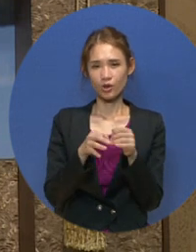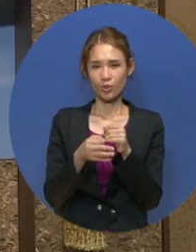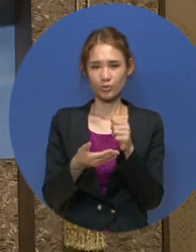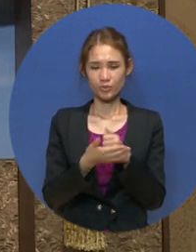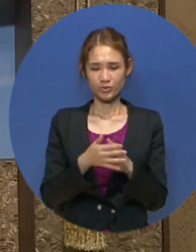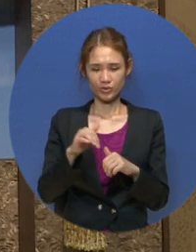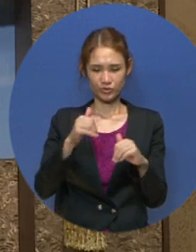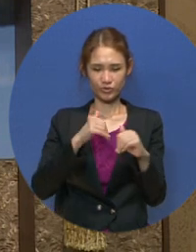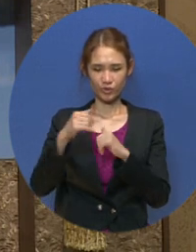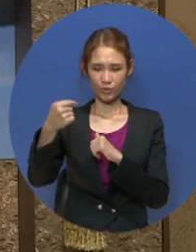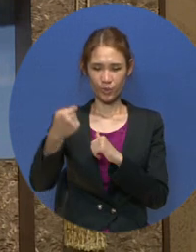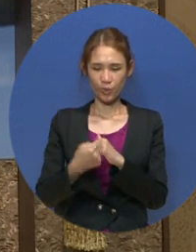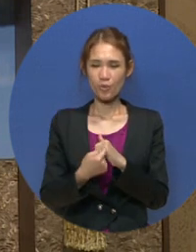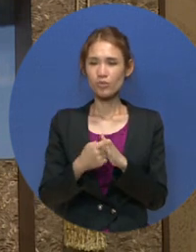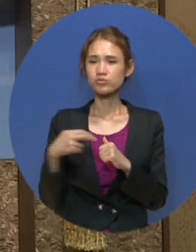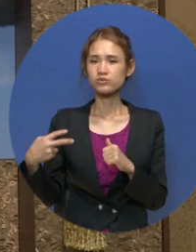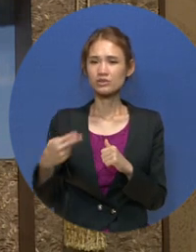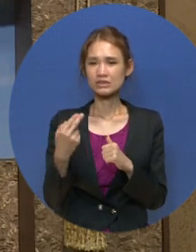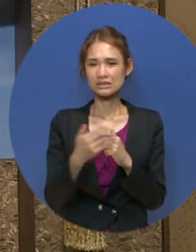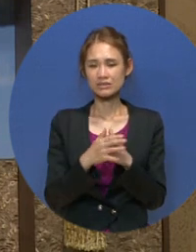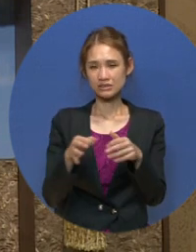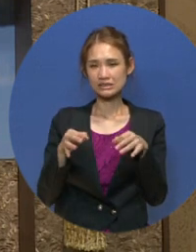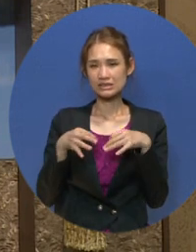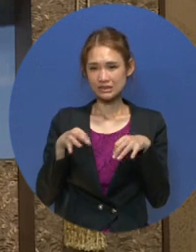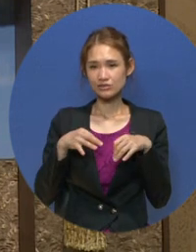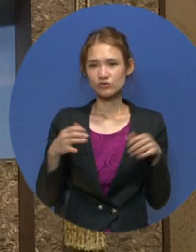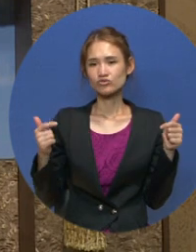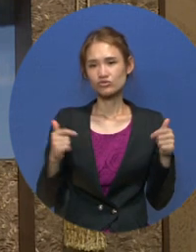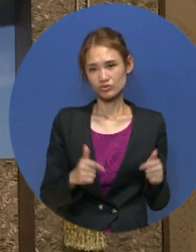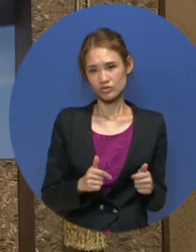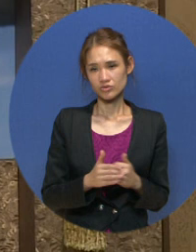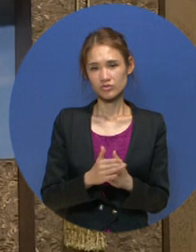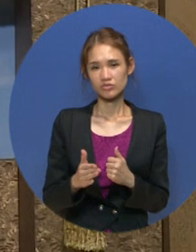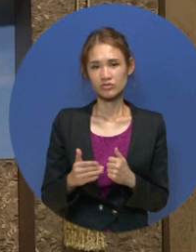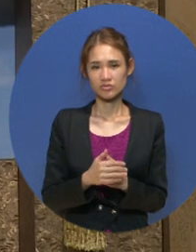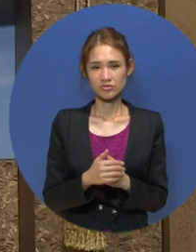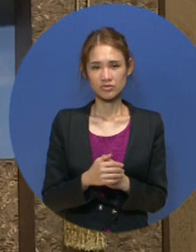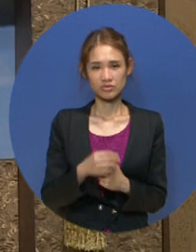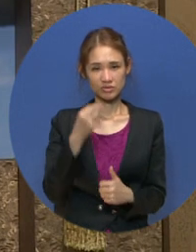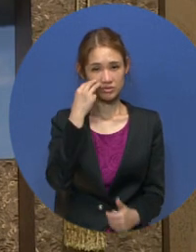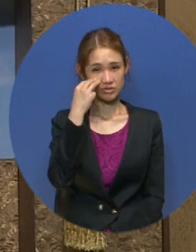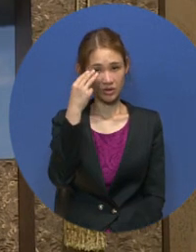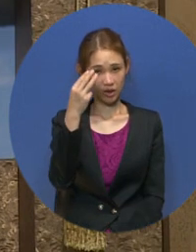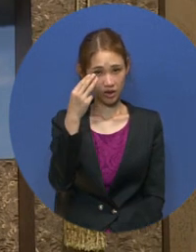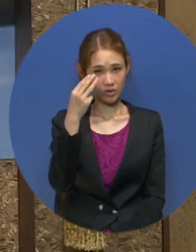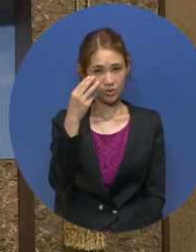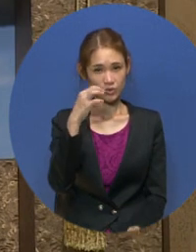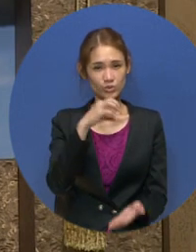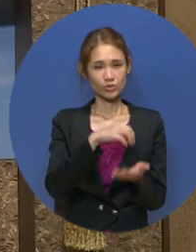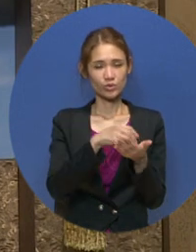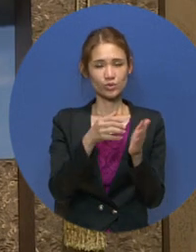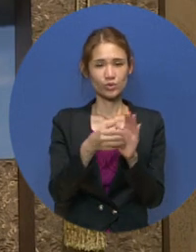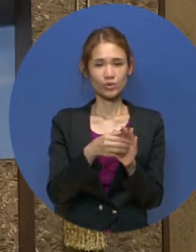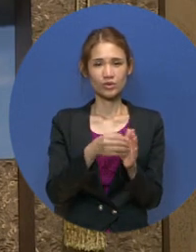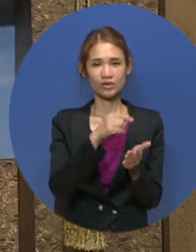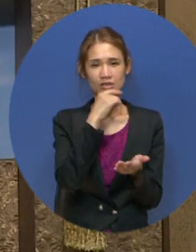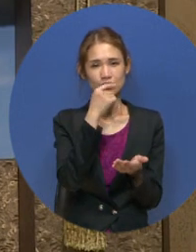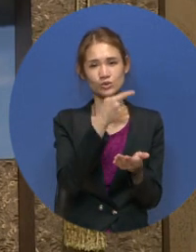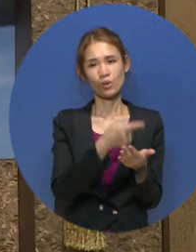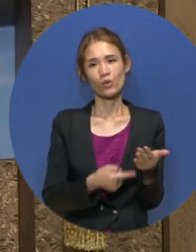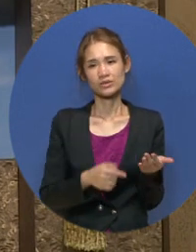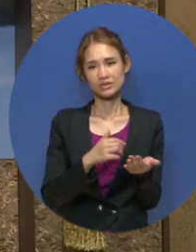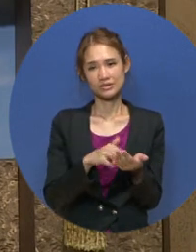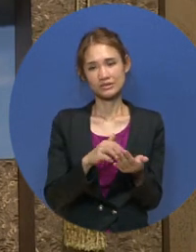끊겼습니다. 기증도 굉장히 많이 줄었고요. 그래서 최근 한 3개월 동안에 손실이 한 7천